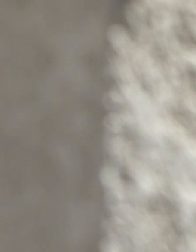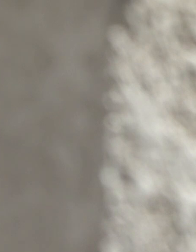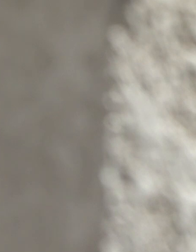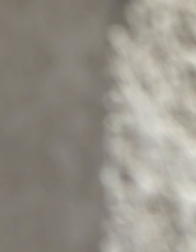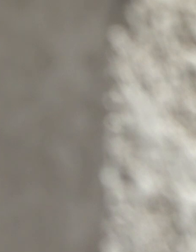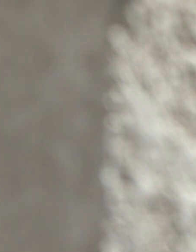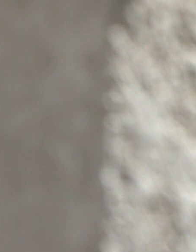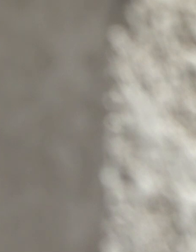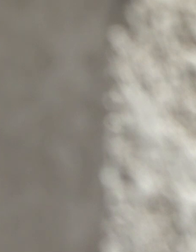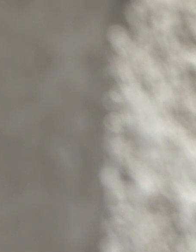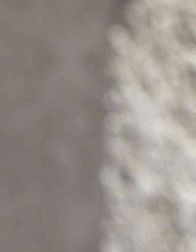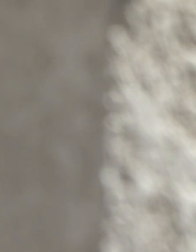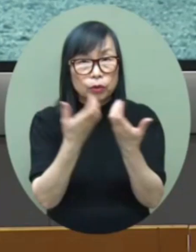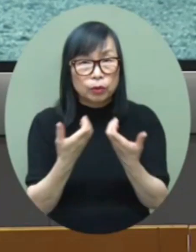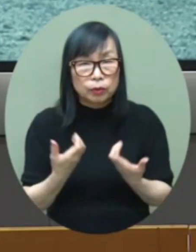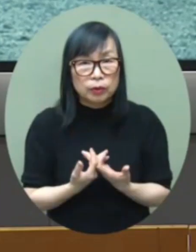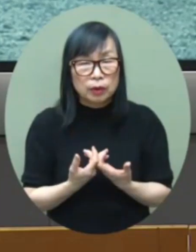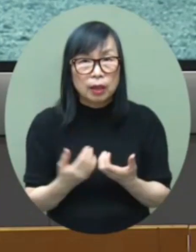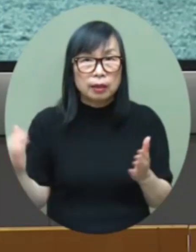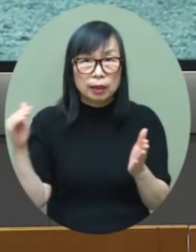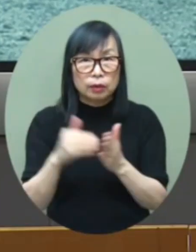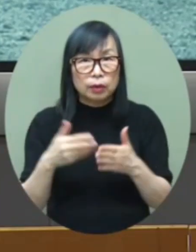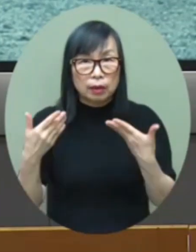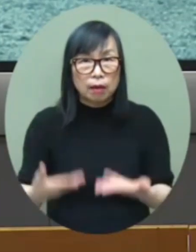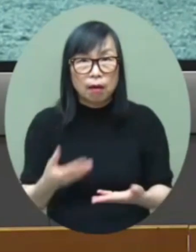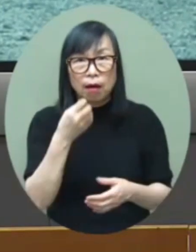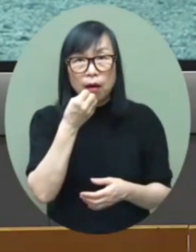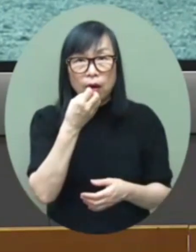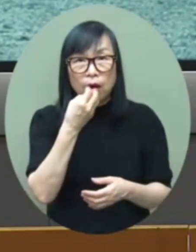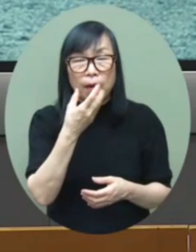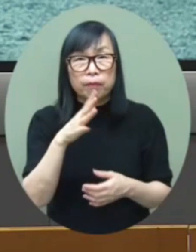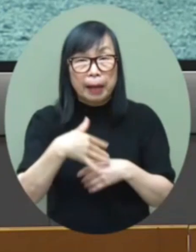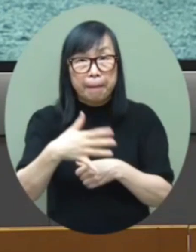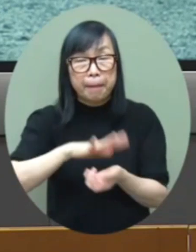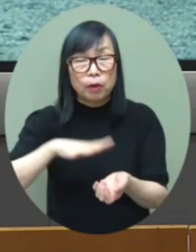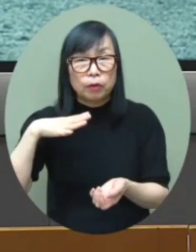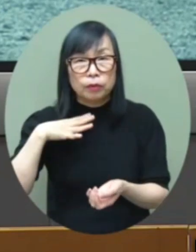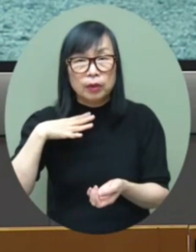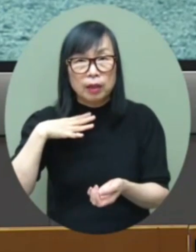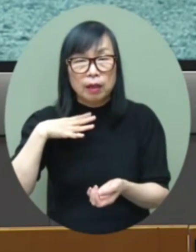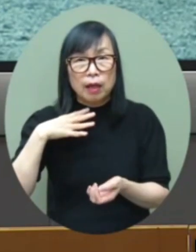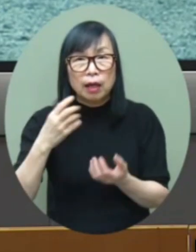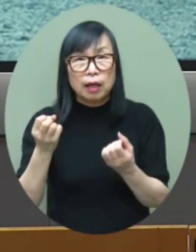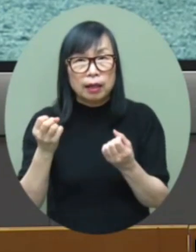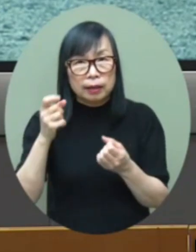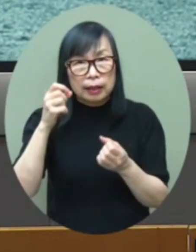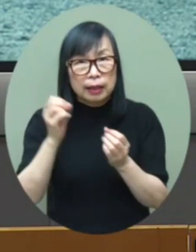同一家人嚟嘅，即係兄弟姊妹。截至目前為止咧，香港係喺第五波嘅疫情裏面咧，累計錄